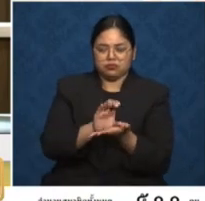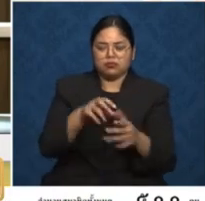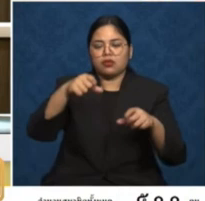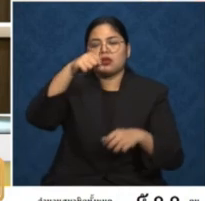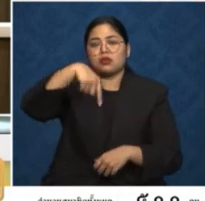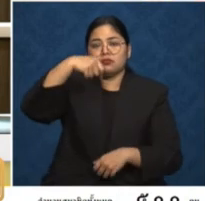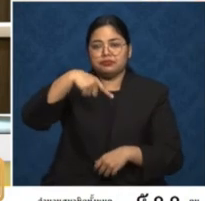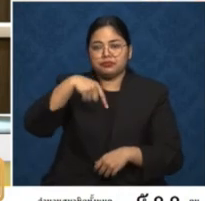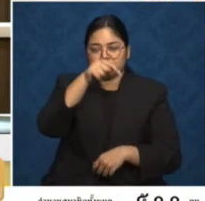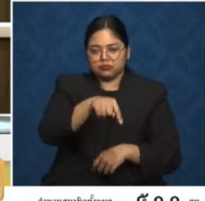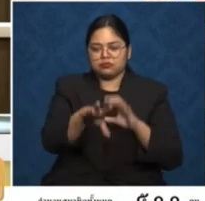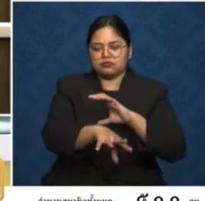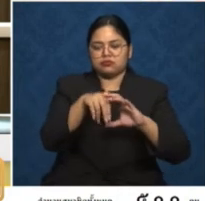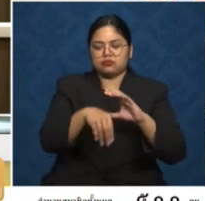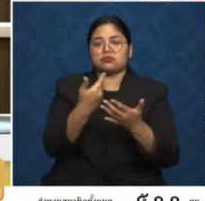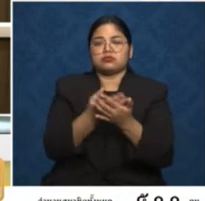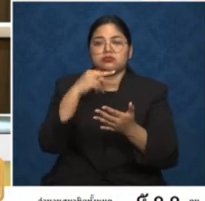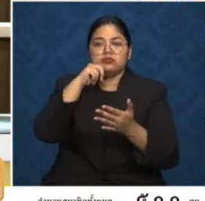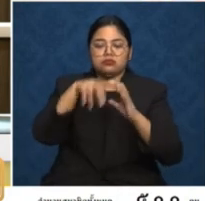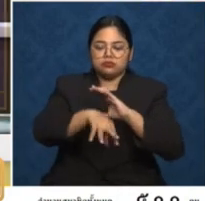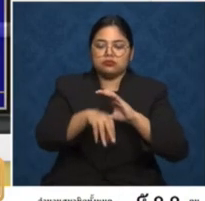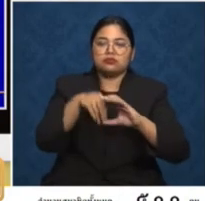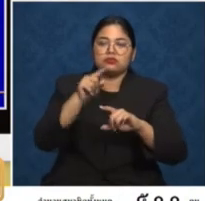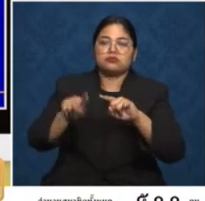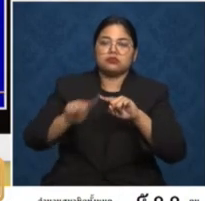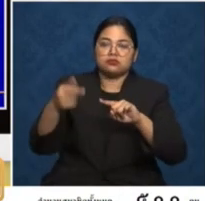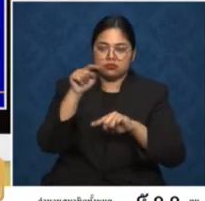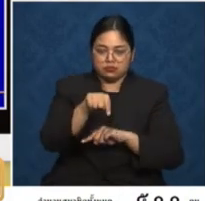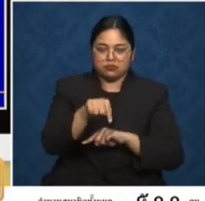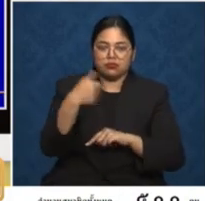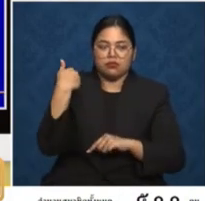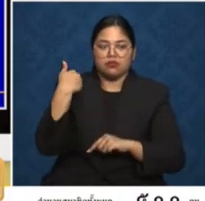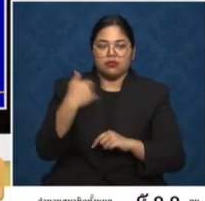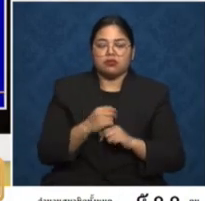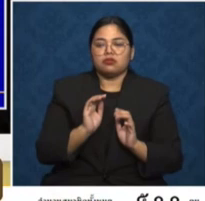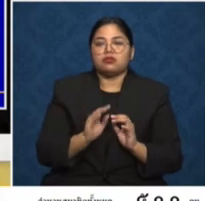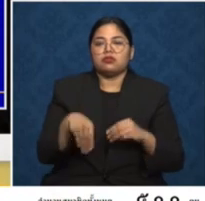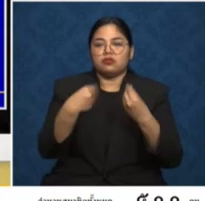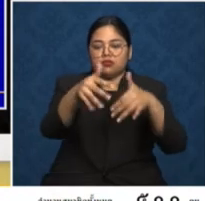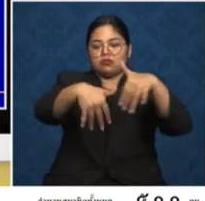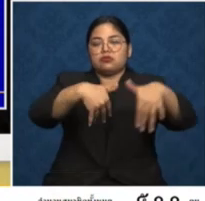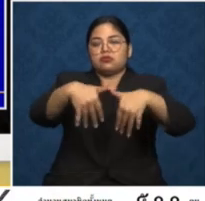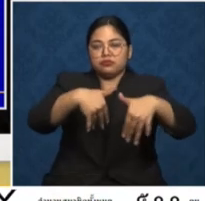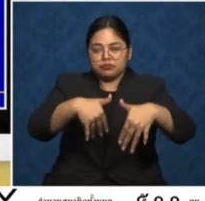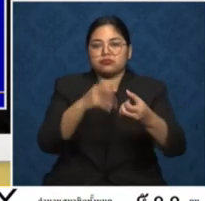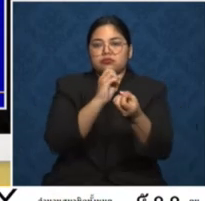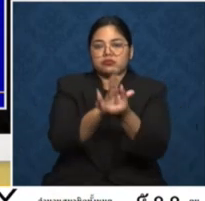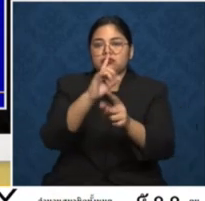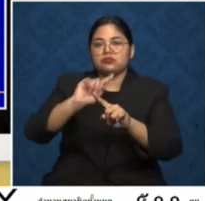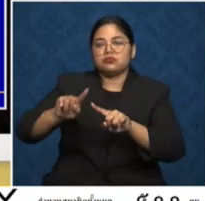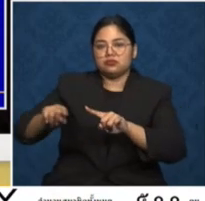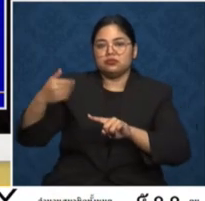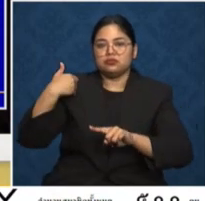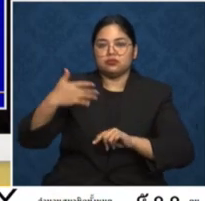แซมสถานีสูบน้ำด้วยพลังไฟฟ้าของบ้านสองคอนให้กับพี่น้องที่เดือดร้อนเพราะหมู่บ้านทั้ง